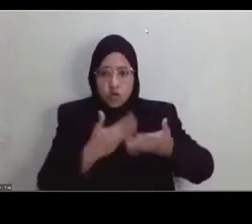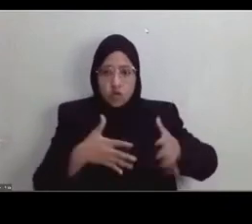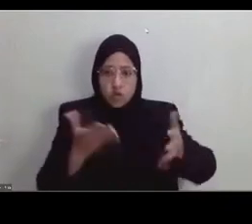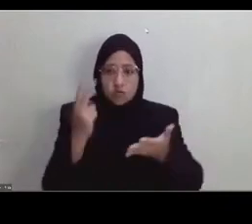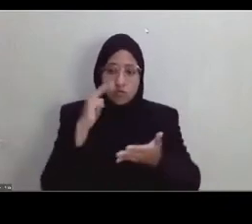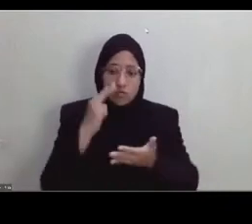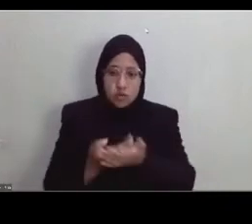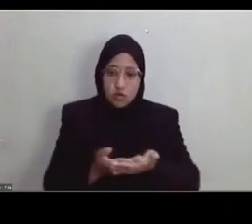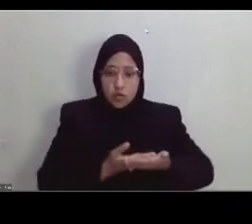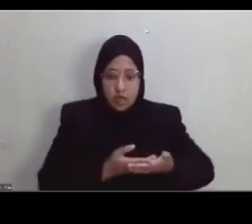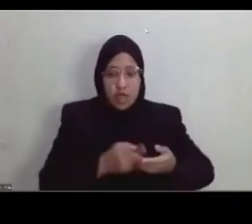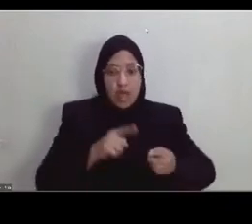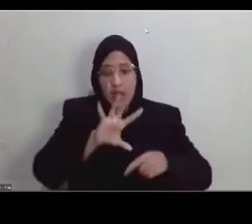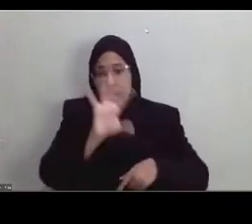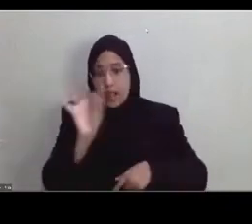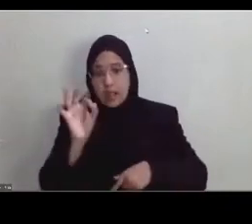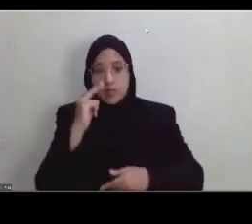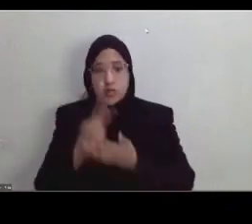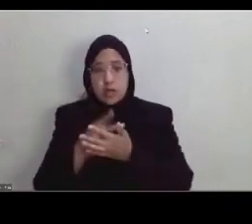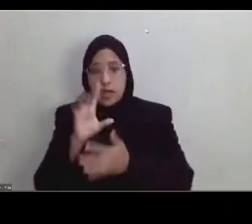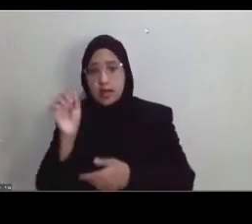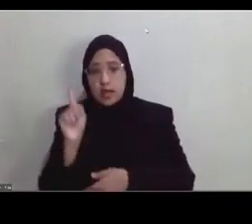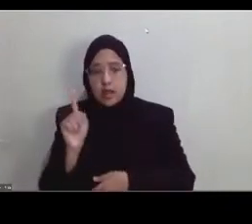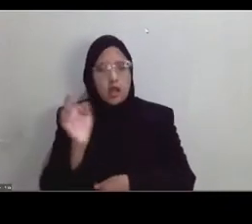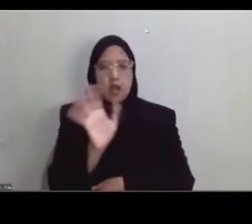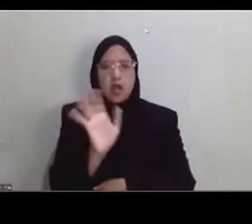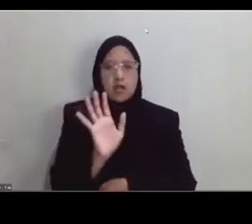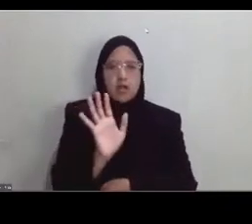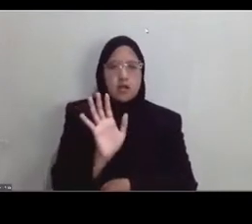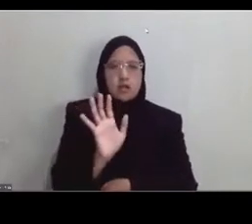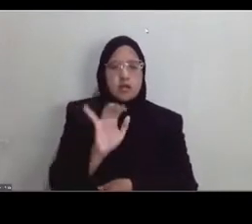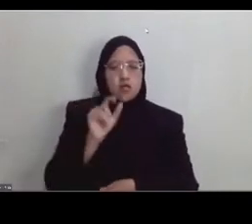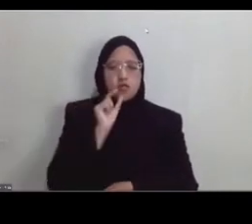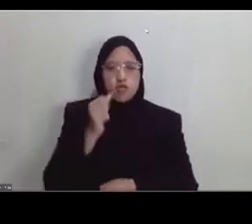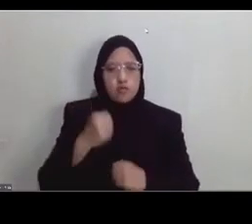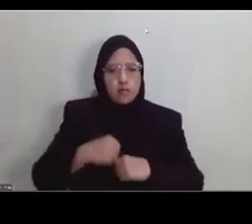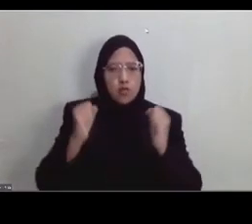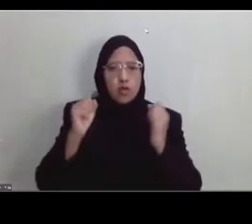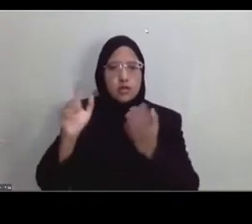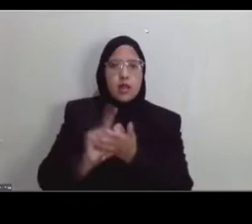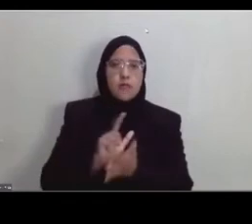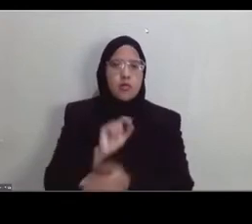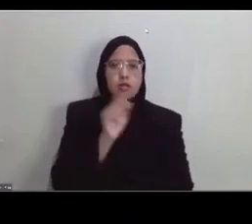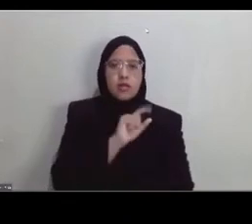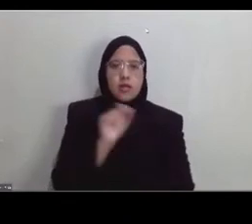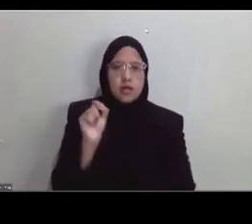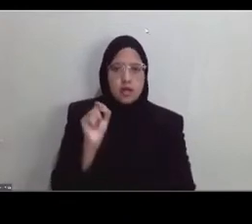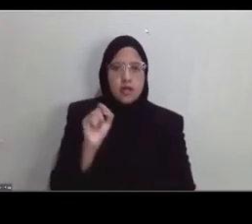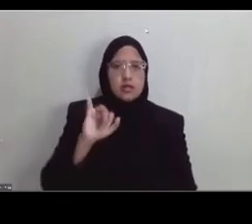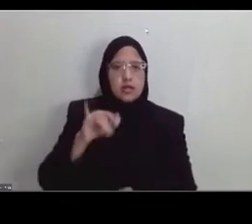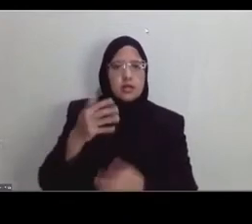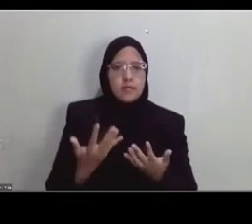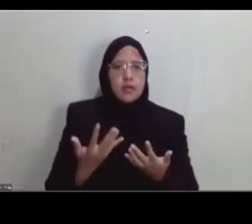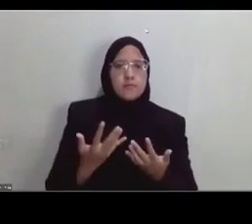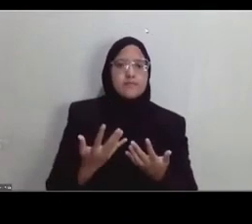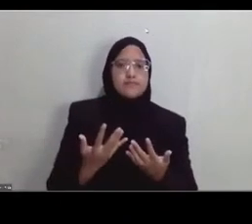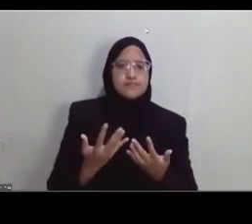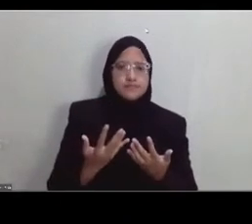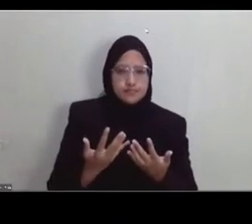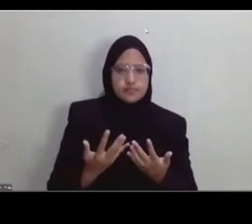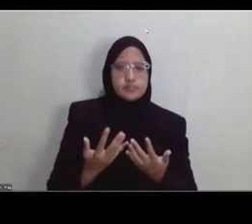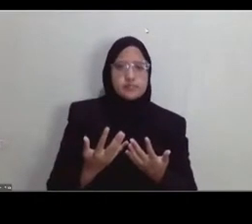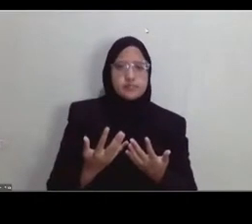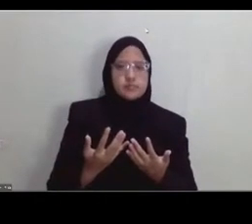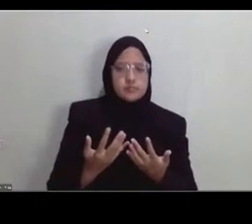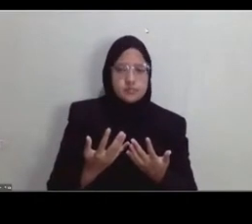menguatkan dalilnya terlebih Hakim terlapor dalam keterangannya yang disampaikan dalam persidangan majelis matan